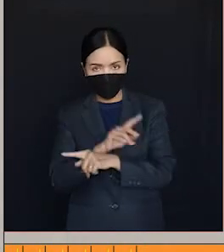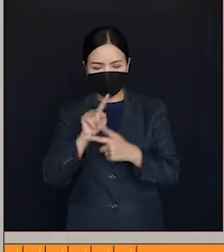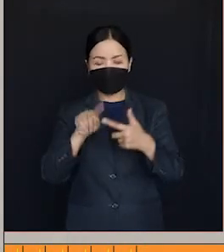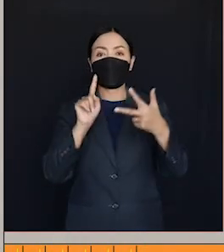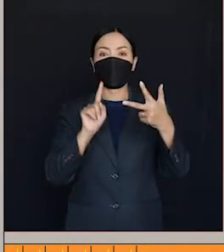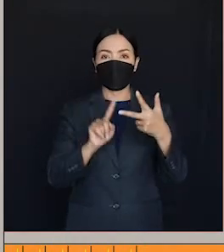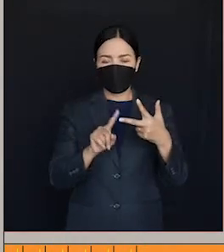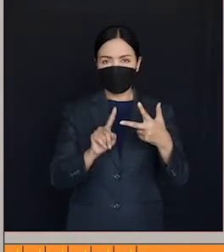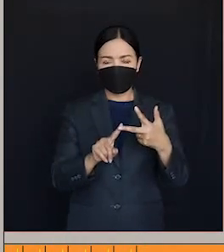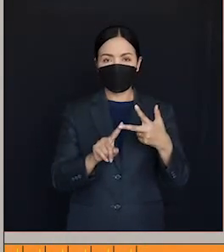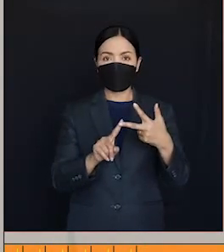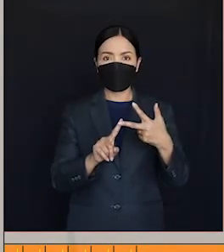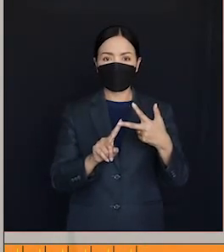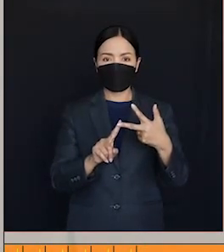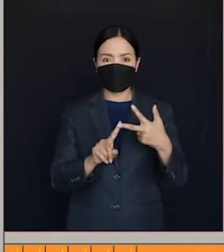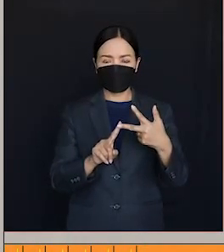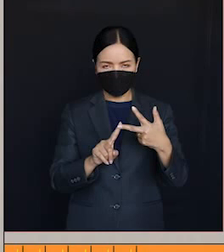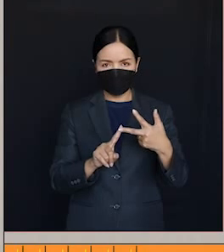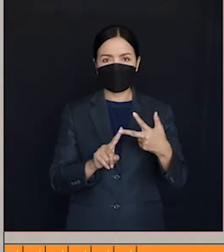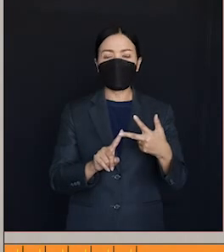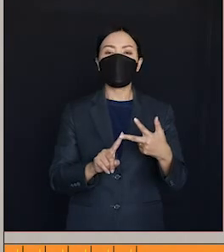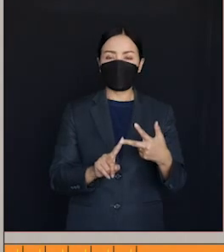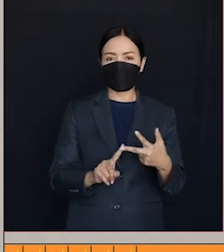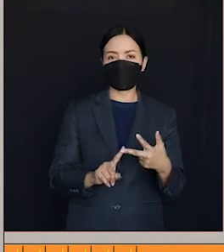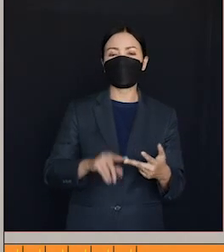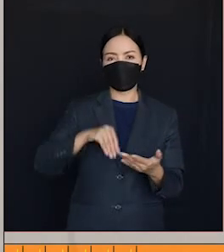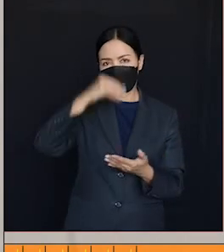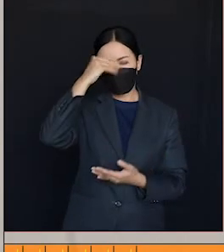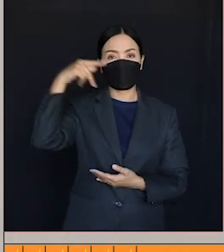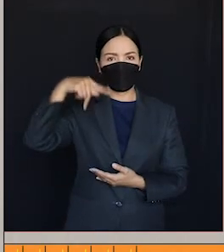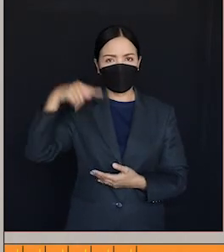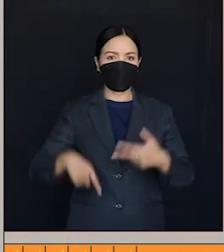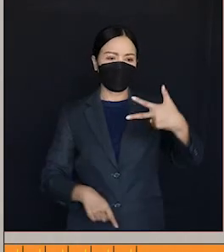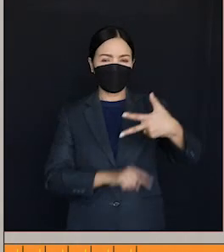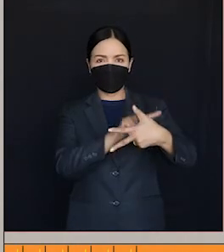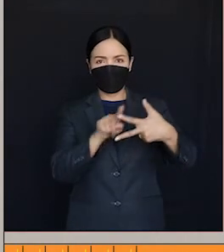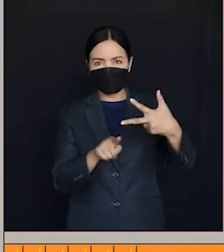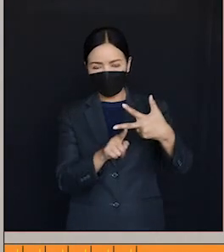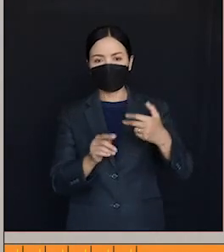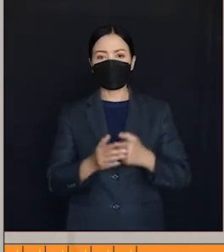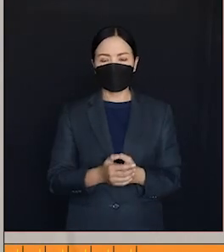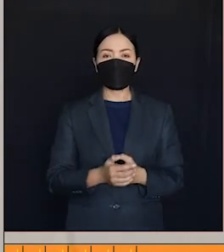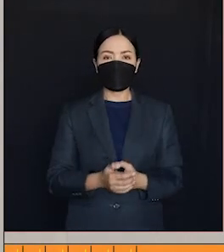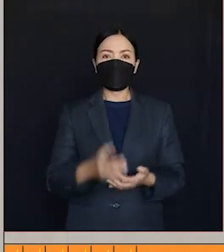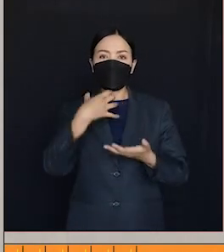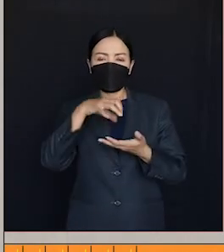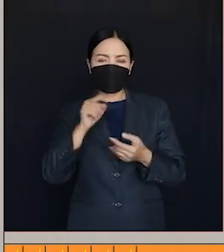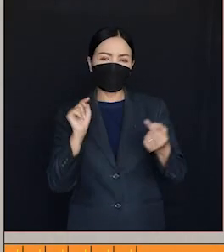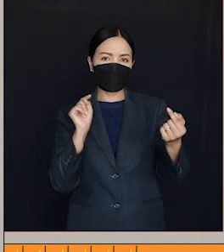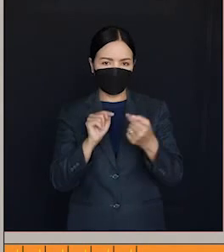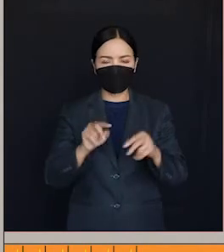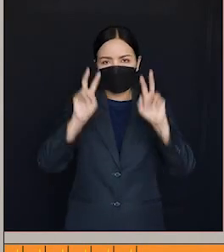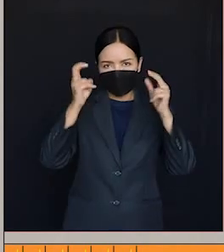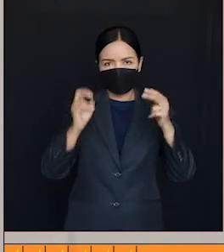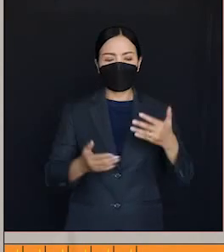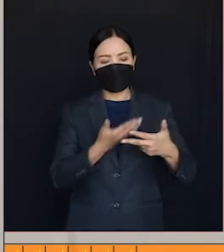เนี่ยเราทำเรื่องของ special education ถ้าเราพูดถึงเรื่อง telecommunication accessibility